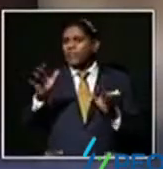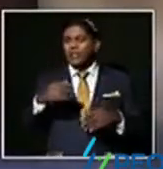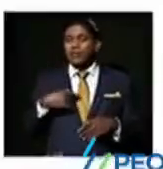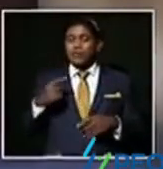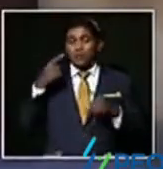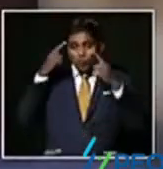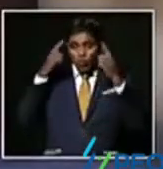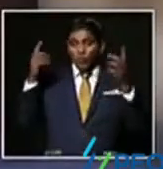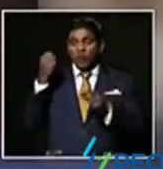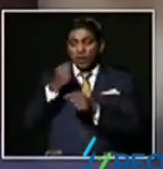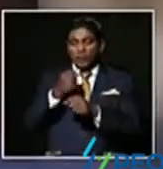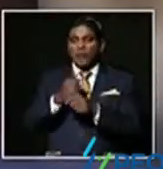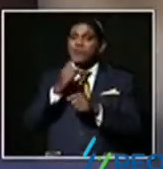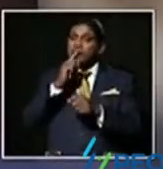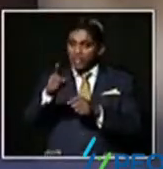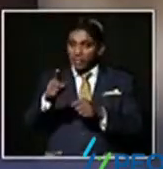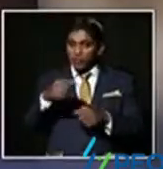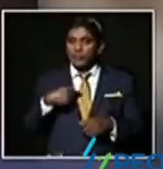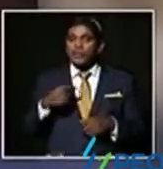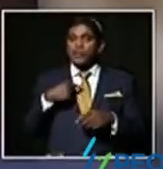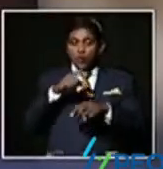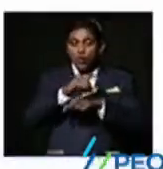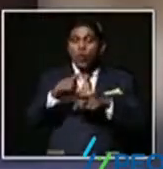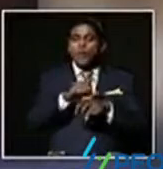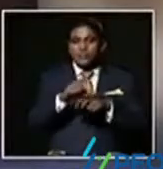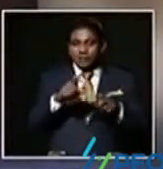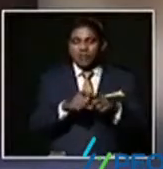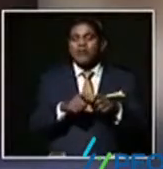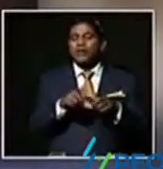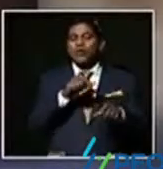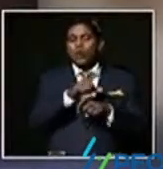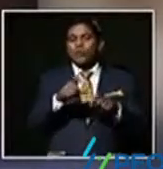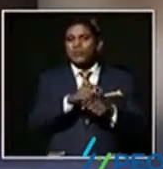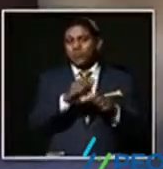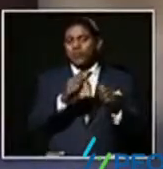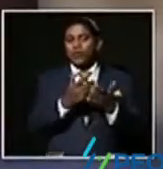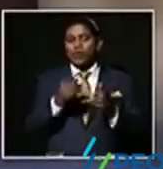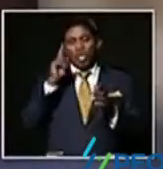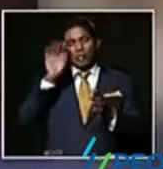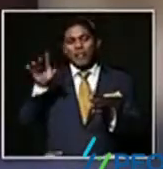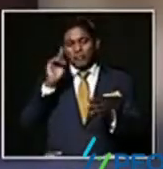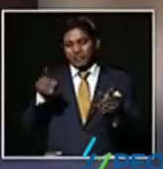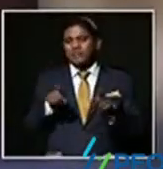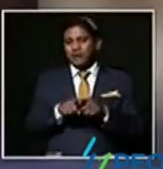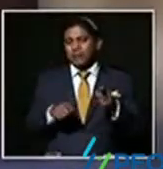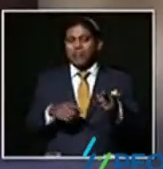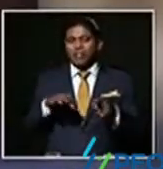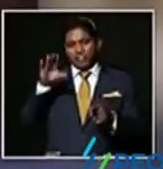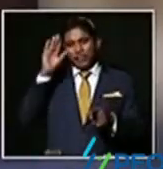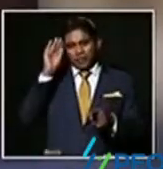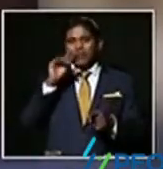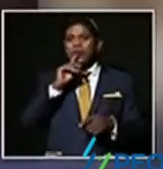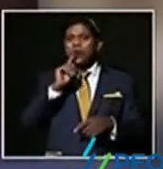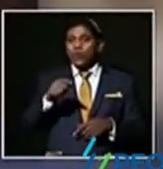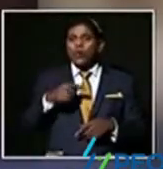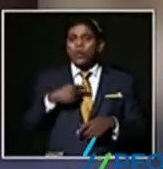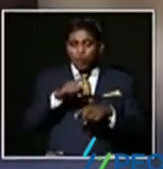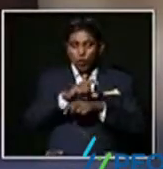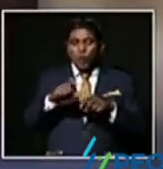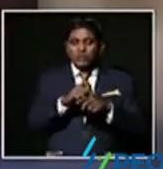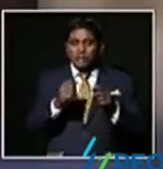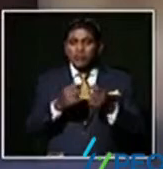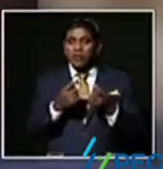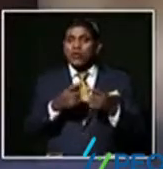කියන්න කැමති ඕගොල්ලන්ට කොමිෂන් ඇලර්ජික් කියලා අපිට තේරෙනවා. ඕගොල්ලන්ට ගොඩක් දේවල් ඇලර්ජික්. හැබැයි ඒ ඇලර්ජික් වලට ඔය කරන රියැක්ෂන්